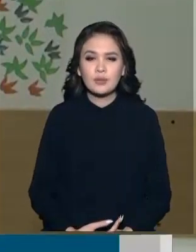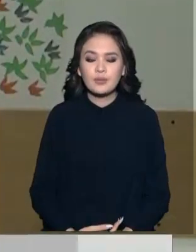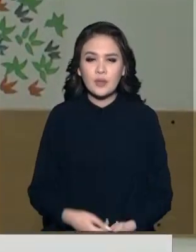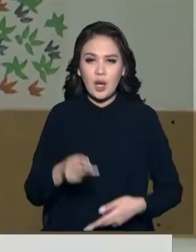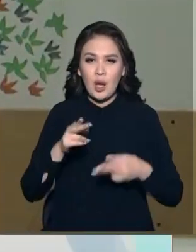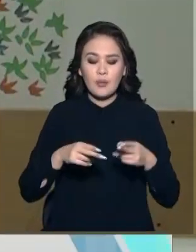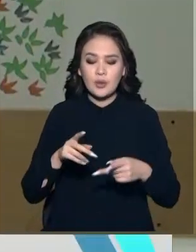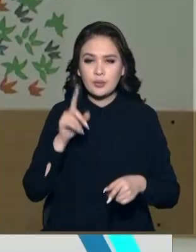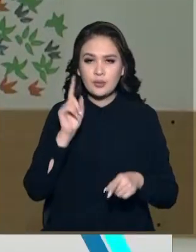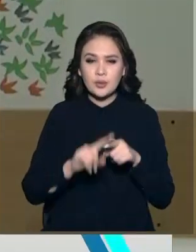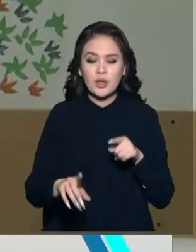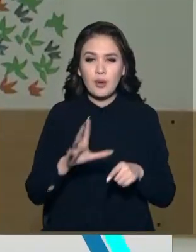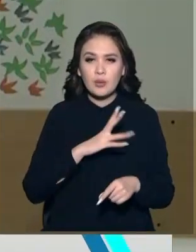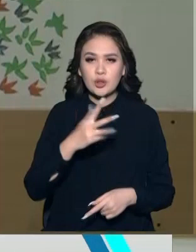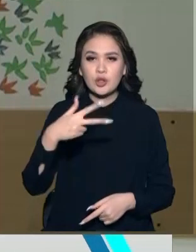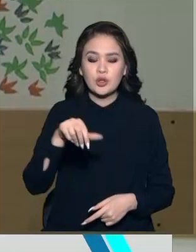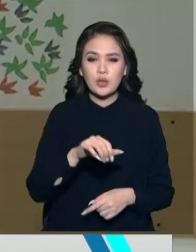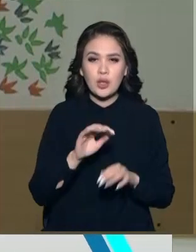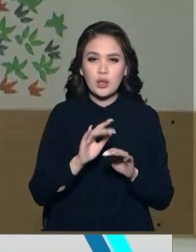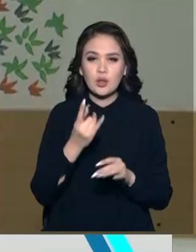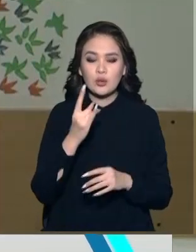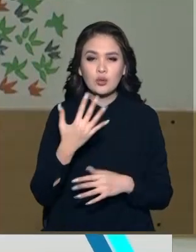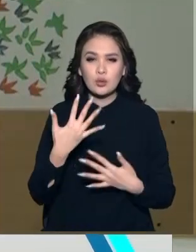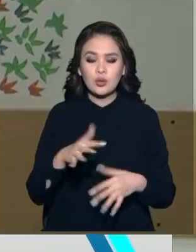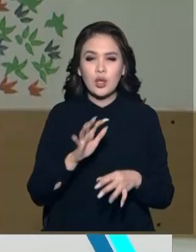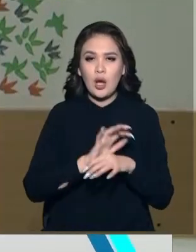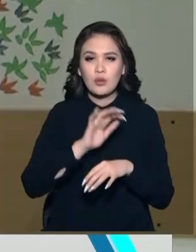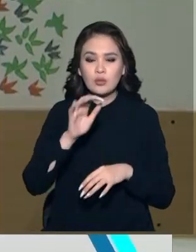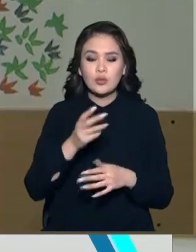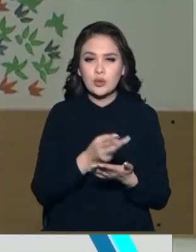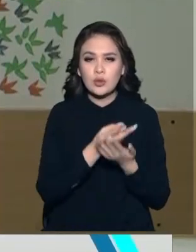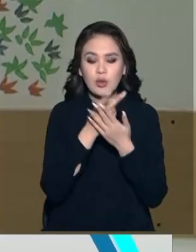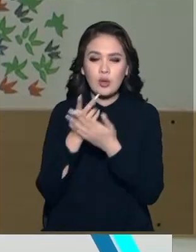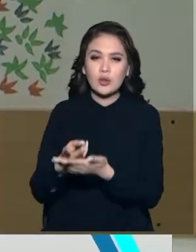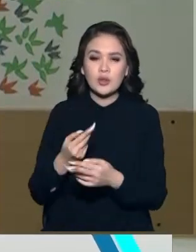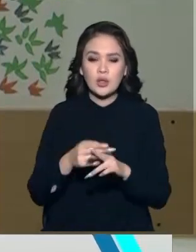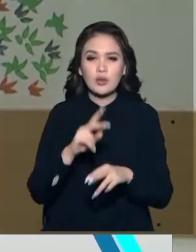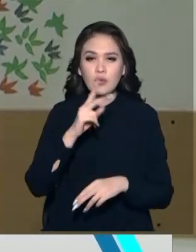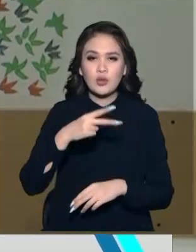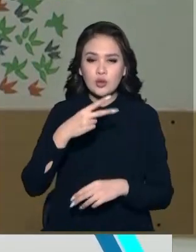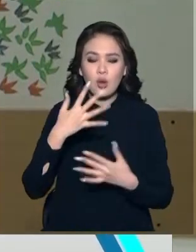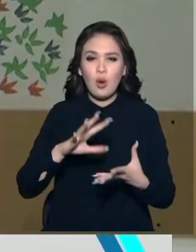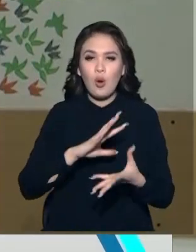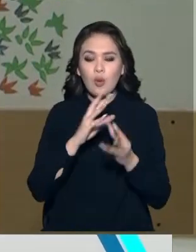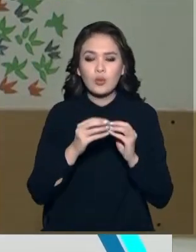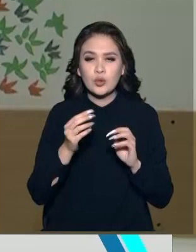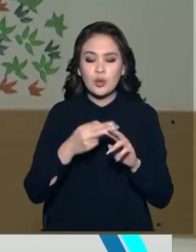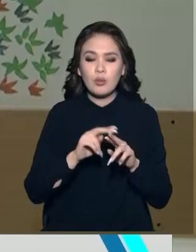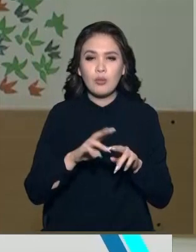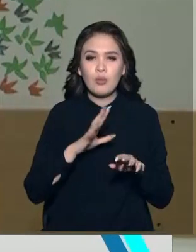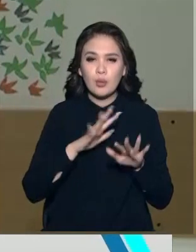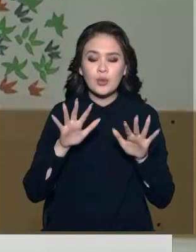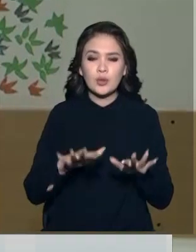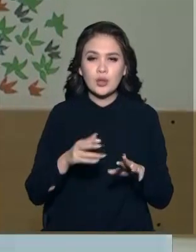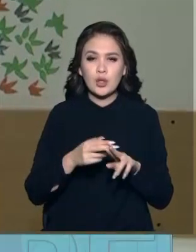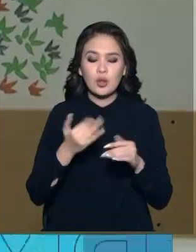Операция прошла быстро. Через полчаса ребенка уже определили в отделение реанимации, через 2 часа перевели в общую палату. Состояние